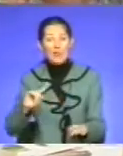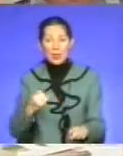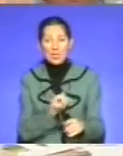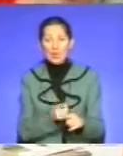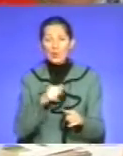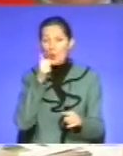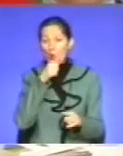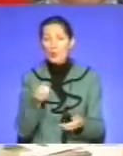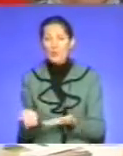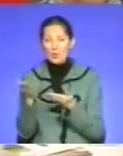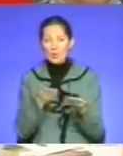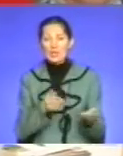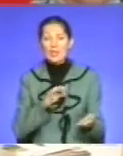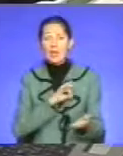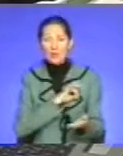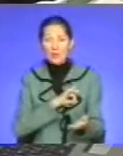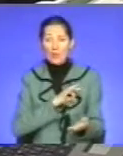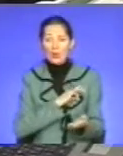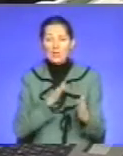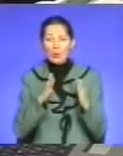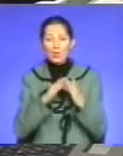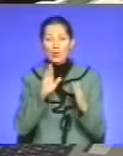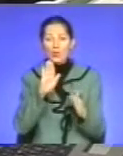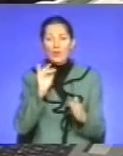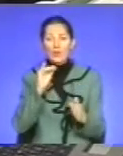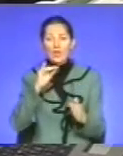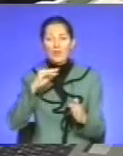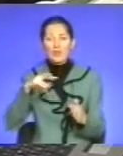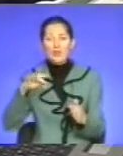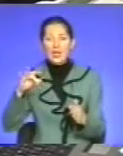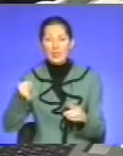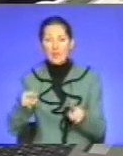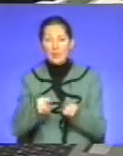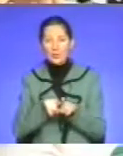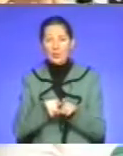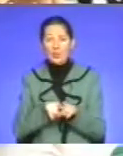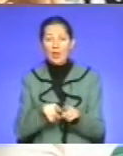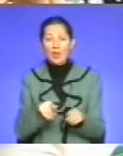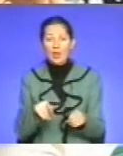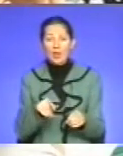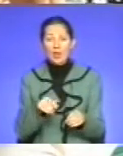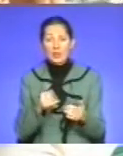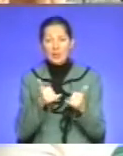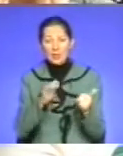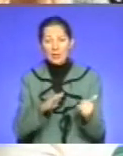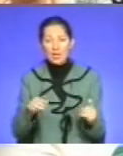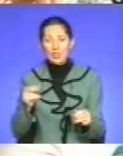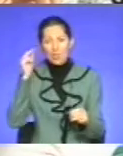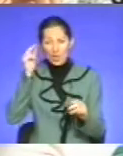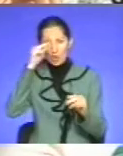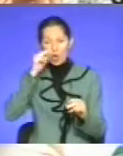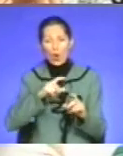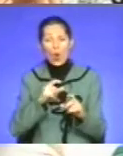вихованців будинку Вифлеєм та обласного комунального дитячого будинку для дітей шкільного віку. Приєдналися і учасниці хору